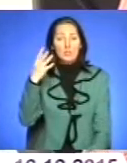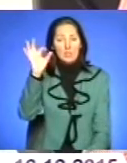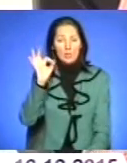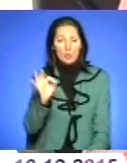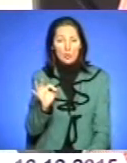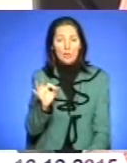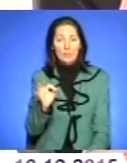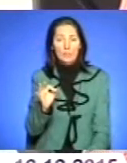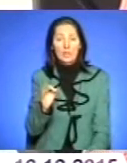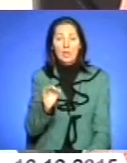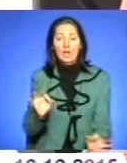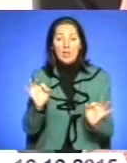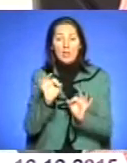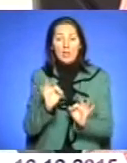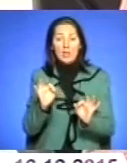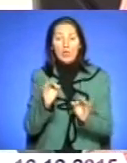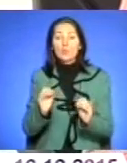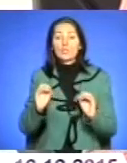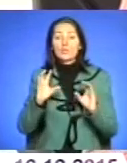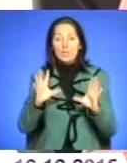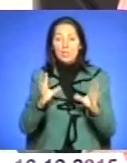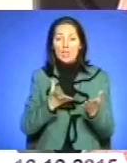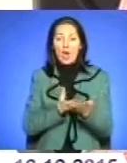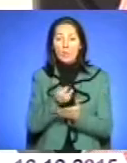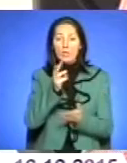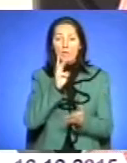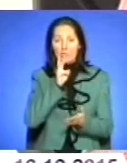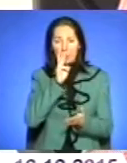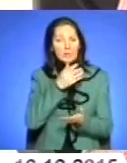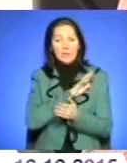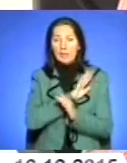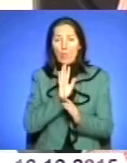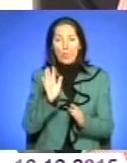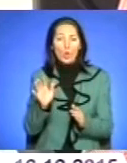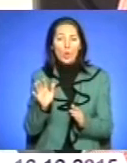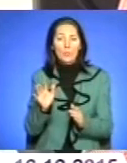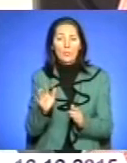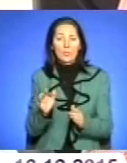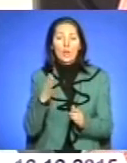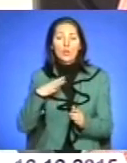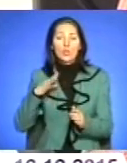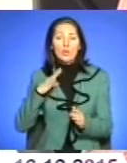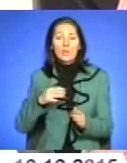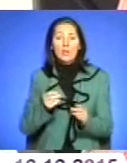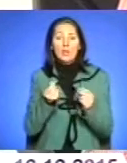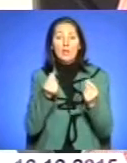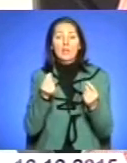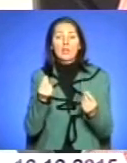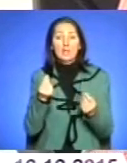25%. Ніякого збільшення оплати праці не відбулося. Очікувана інфляція